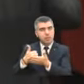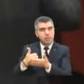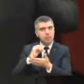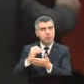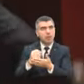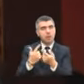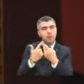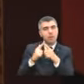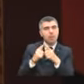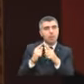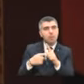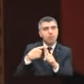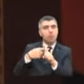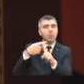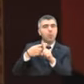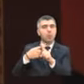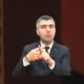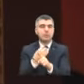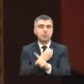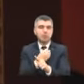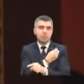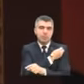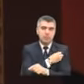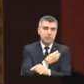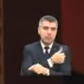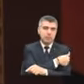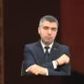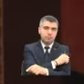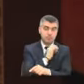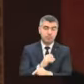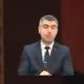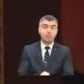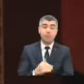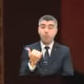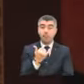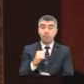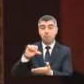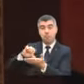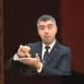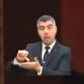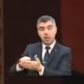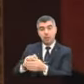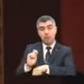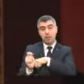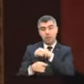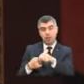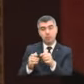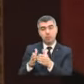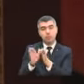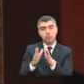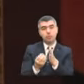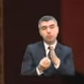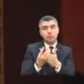الحاجيات المتزايدة عن الموارد البشرية. فكان منها إعطاء الأولوية لمراكز الصحية بالوسط القروي من حيث فتح المناصب